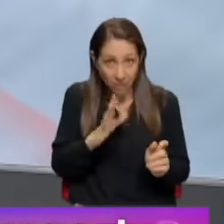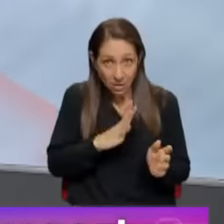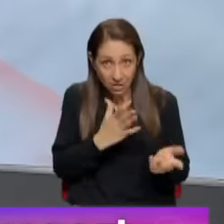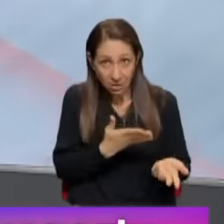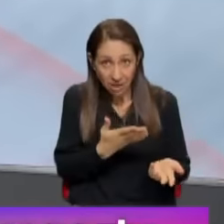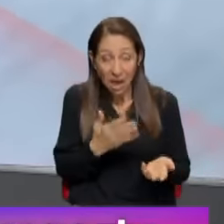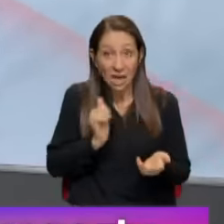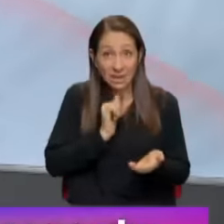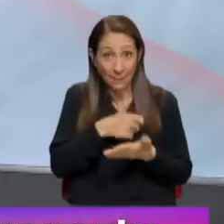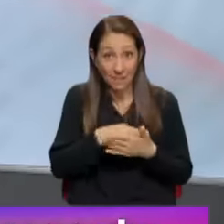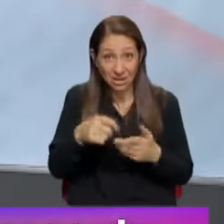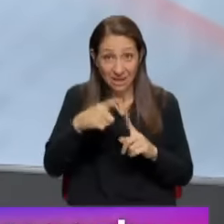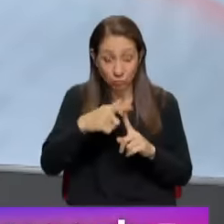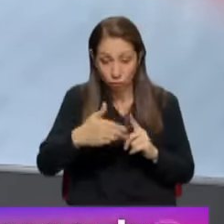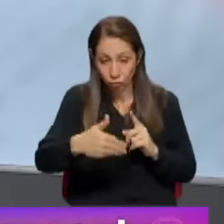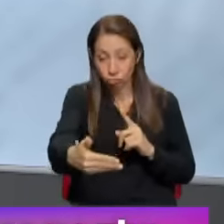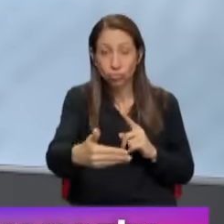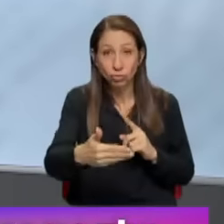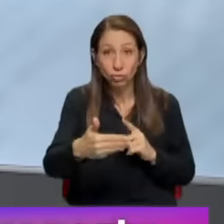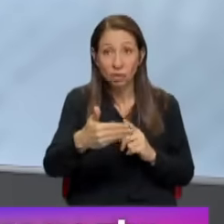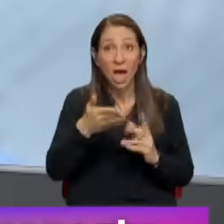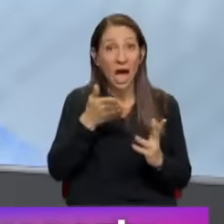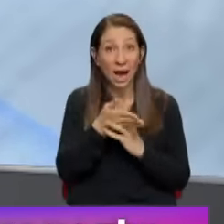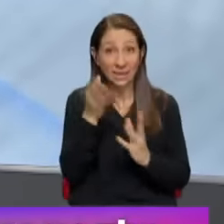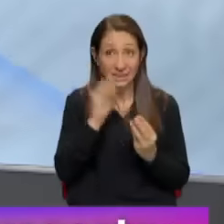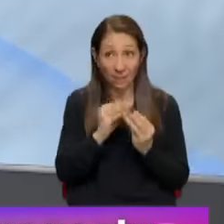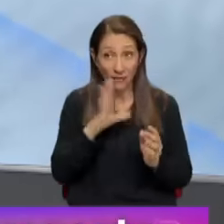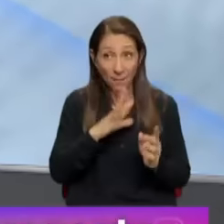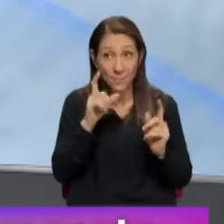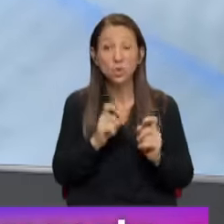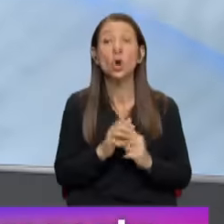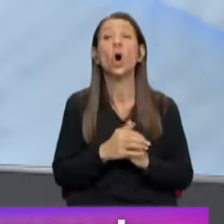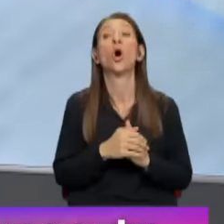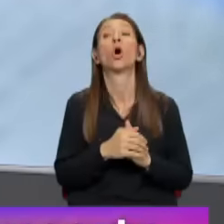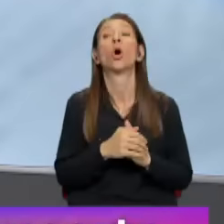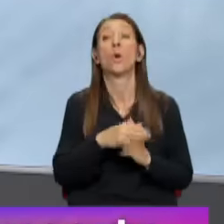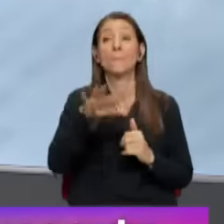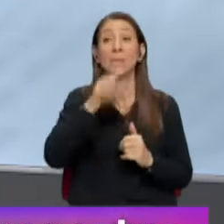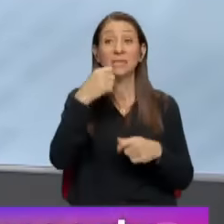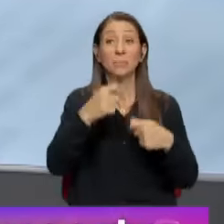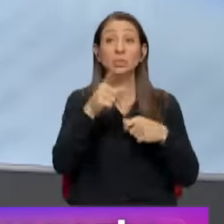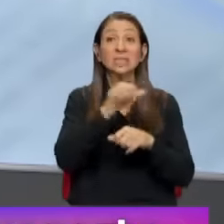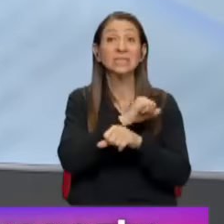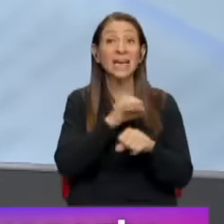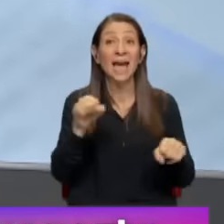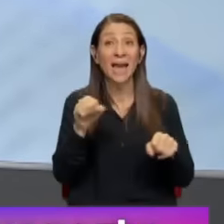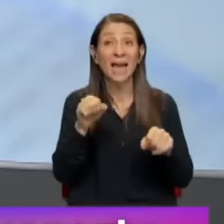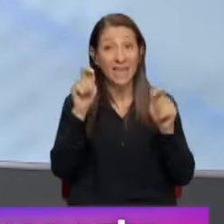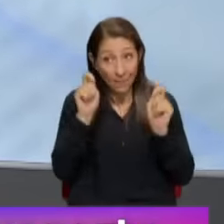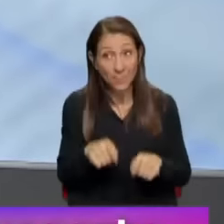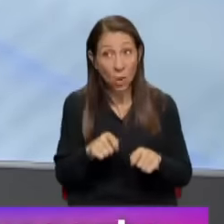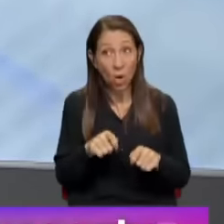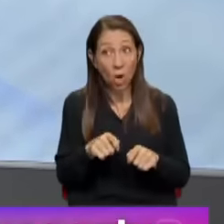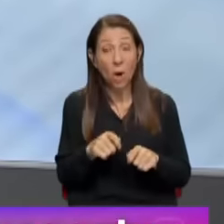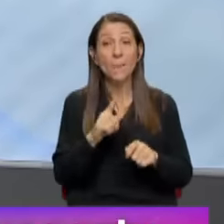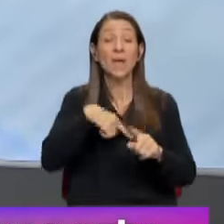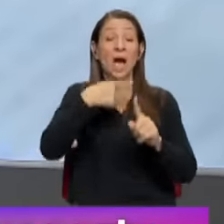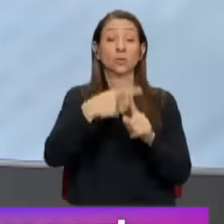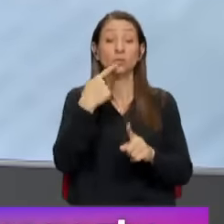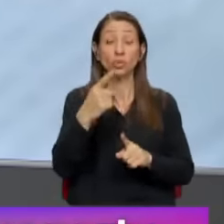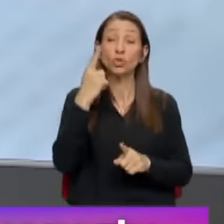mesela? Asgari ücretliye Temmuz ayında ara bir zam yapılacak mı? Yok. Merkez Bankası bu zararı yapıyor. Bir de